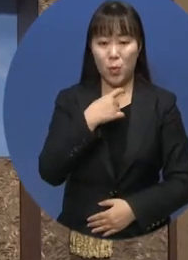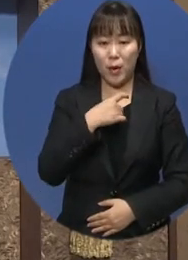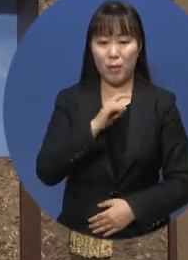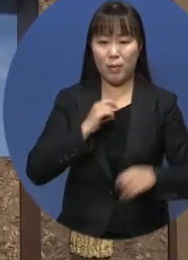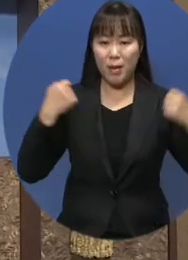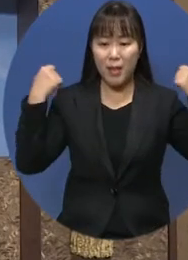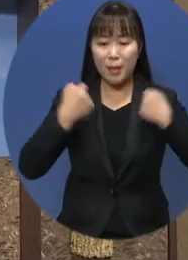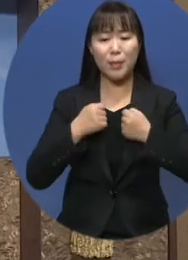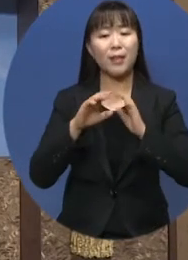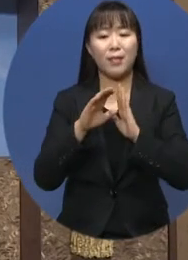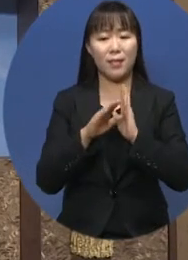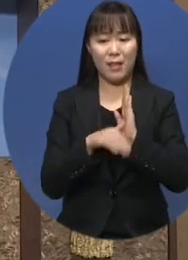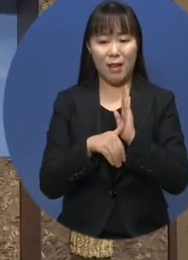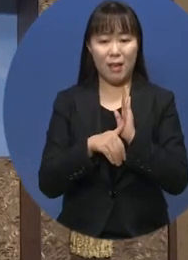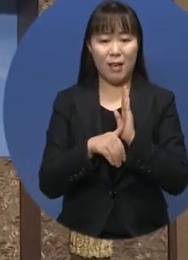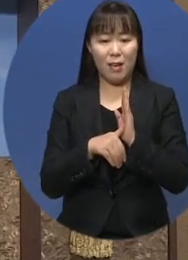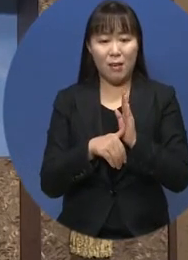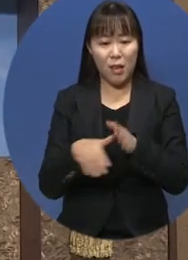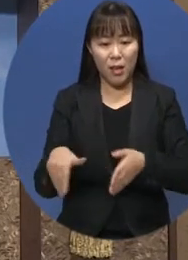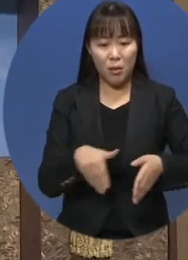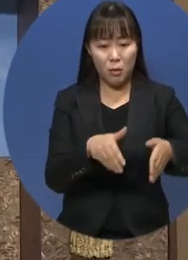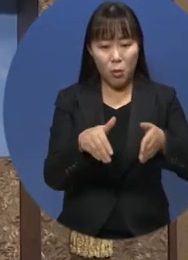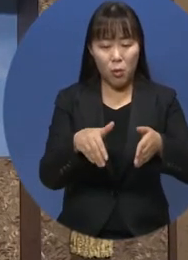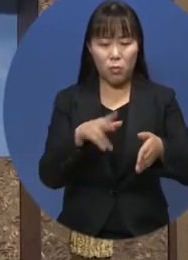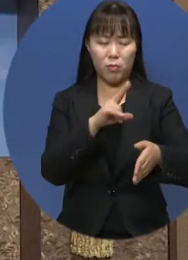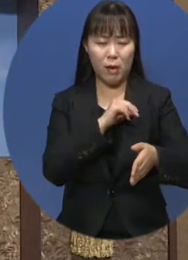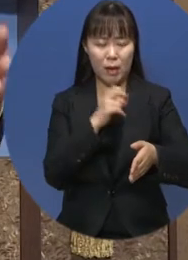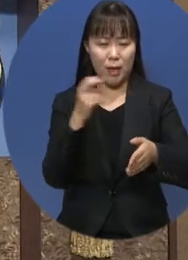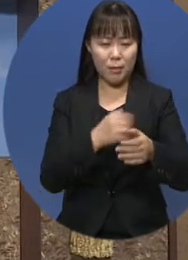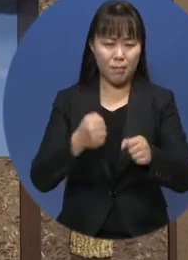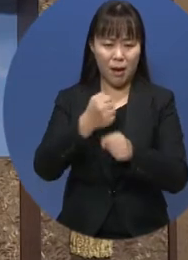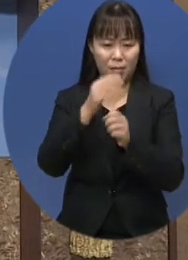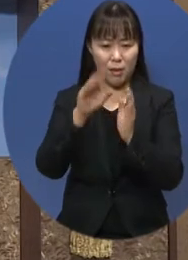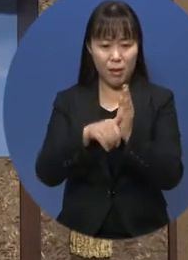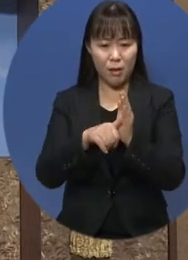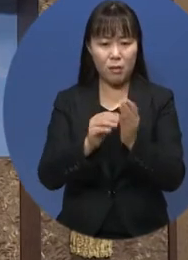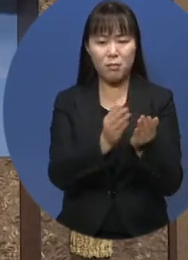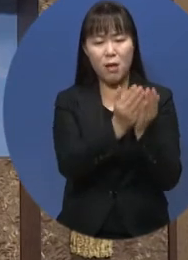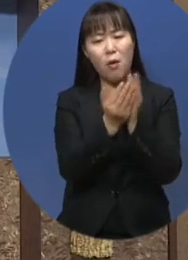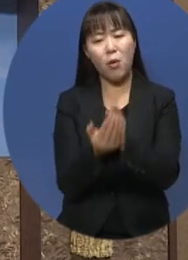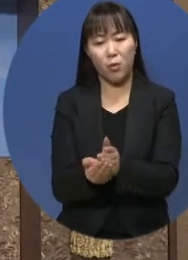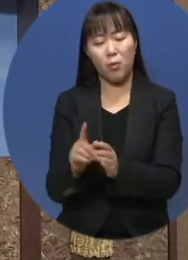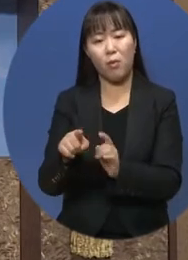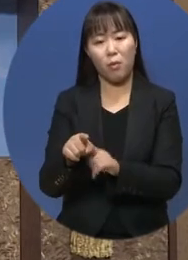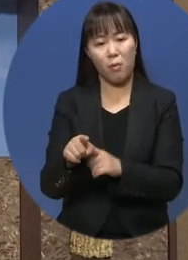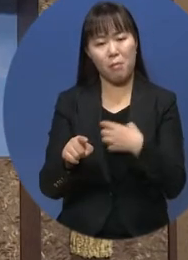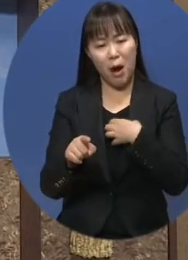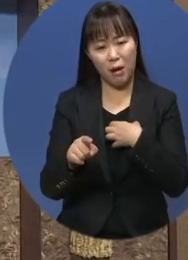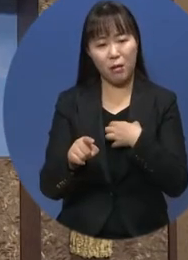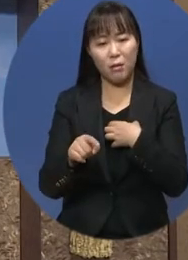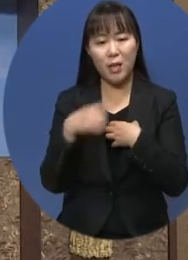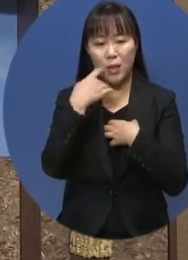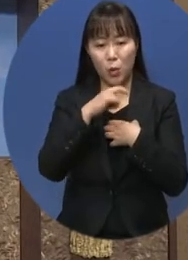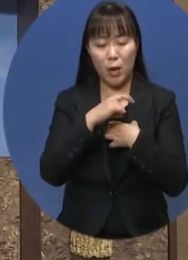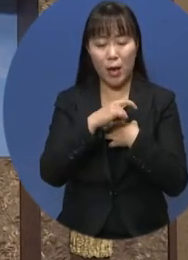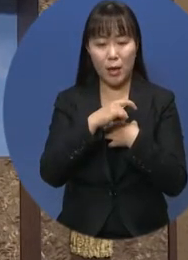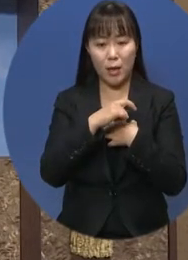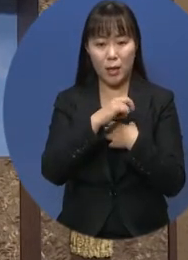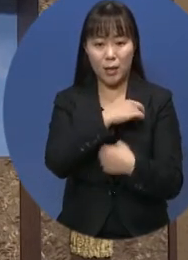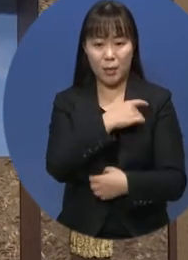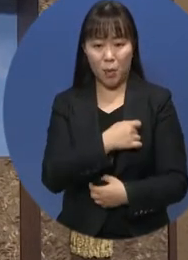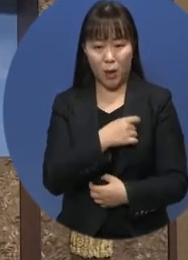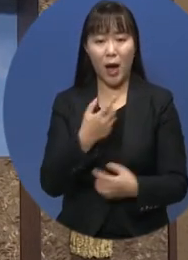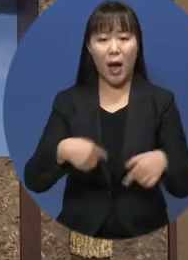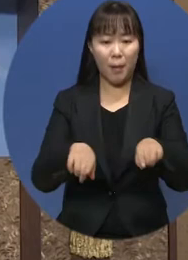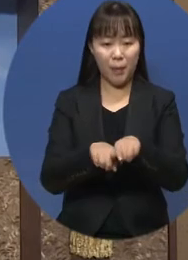를 입고 있을 때 어 그때도 의원 재선 br 땐가 또 세월호의 아픔이 있었어요 그때도 노란 리본을 달면 서